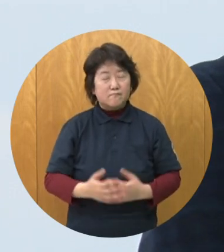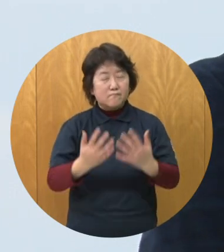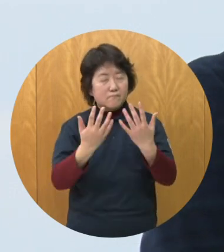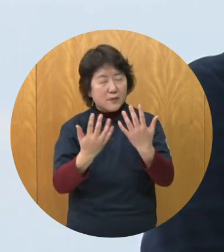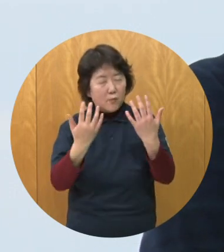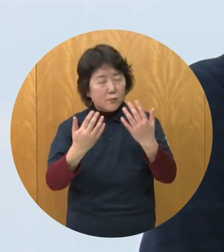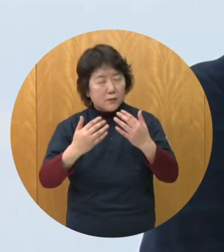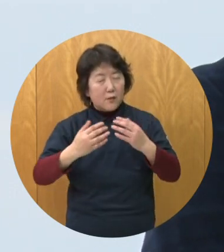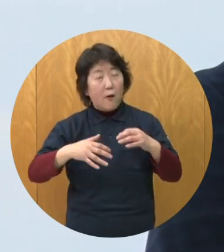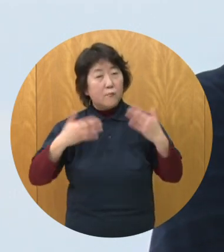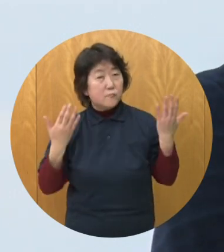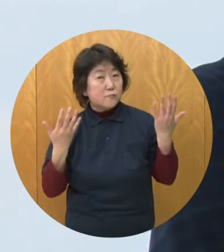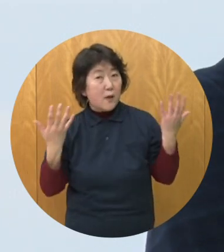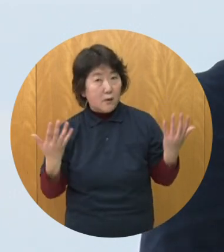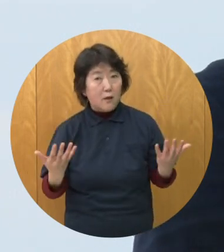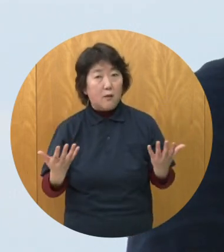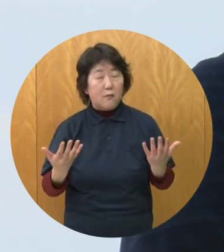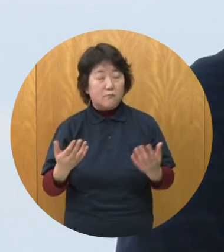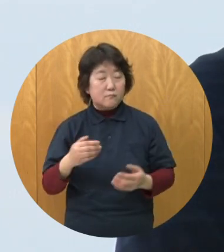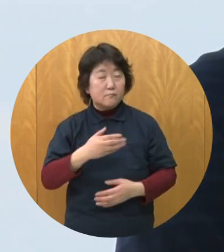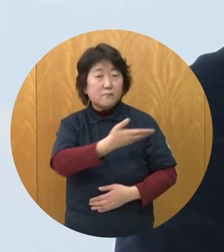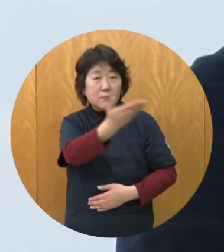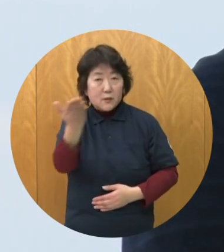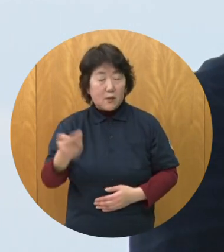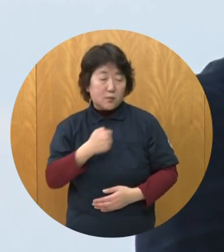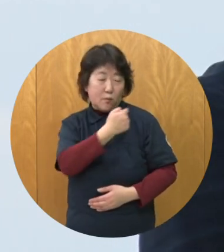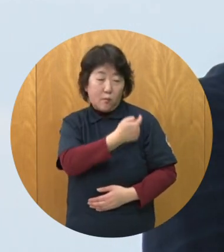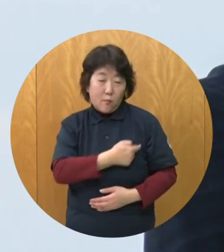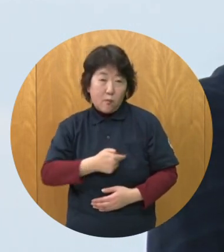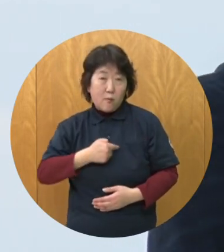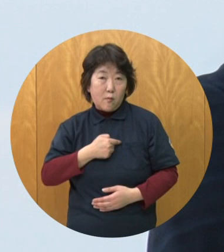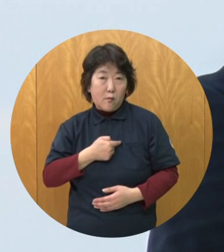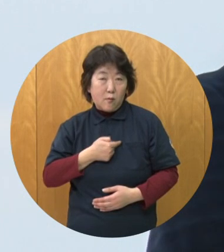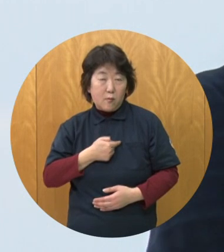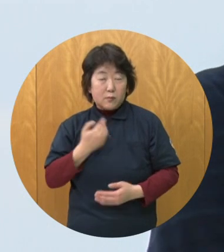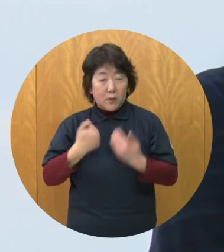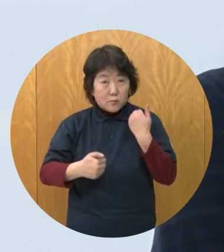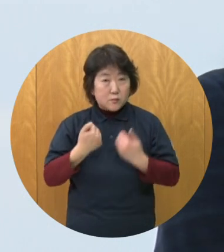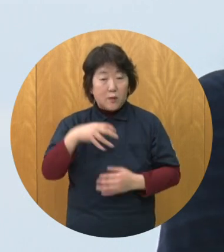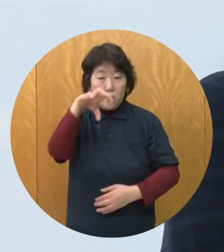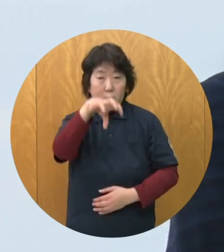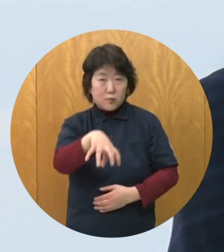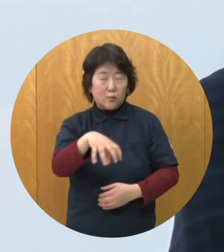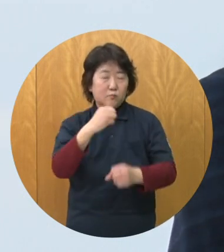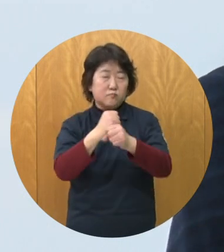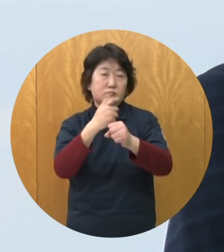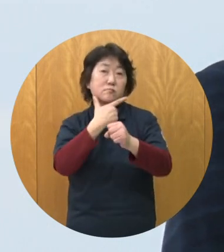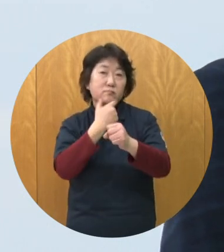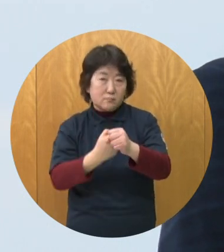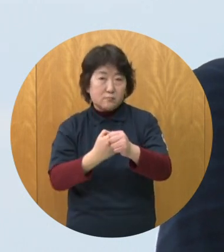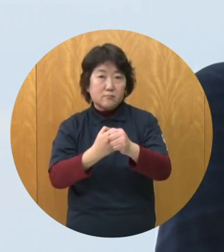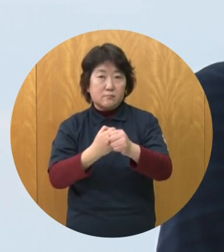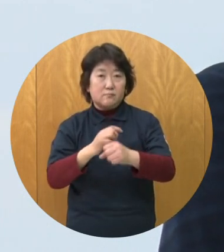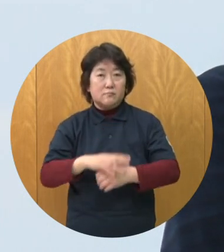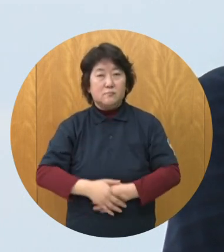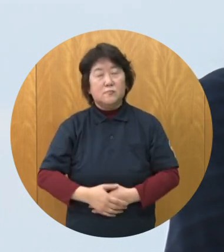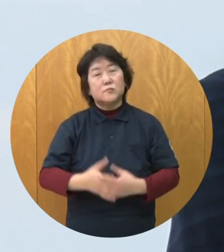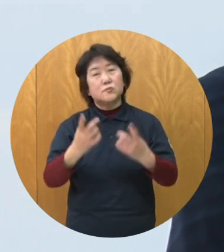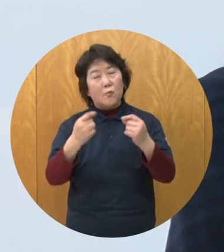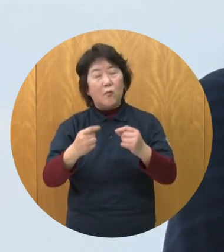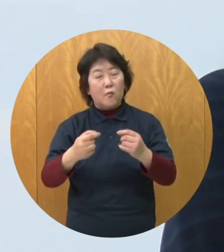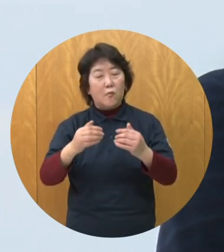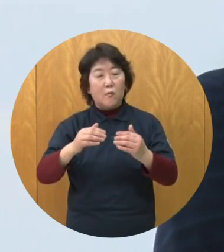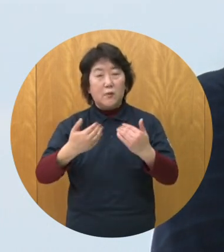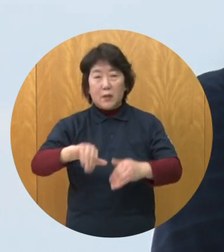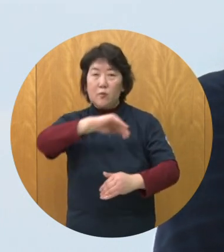って、地元の人の心の良いところとして365日人が集う場所を作りたい、そう、里山